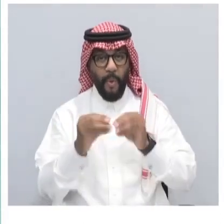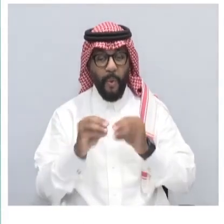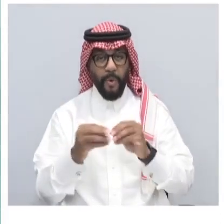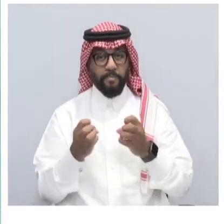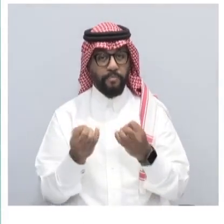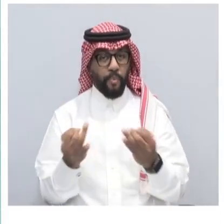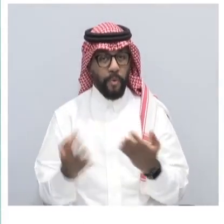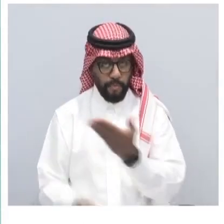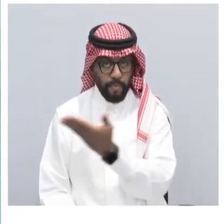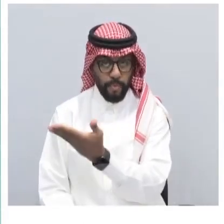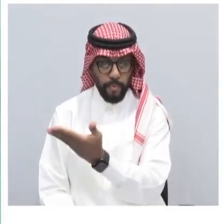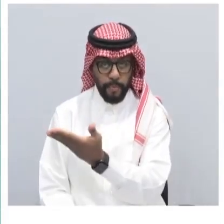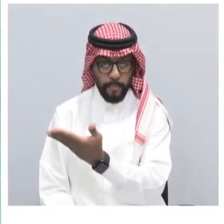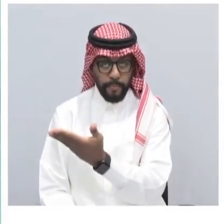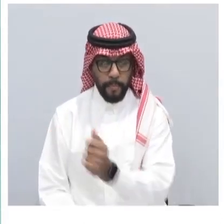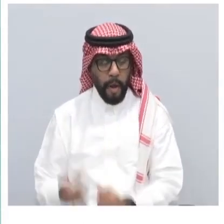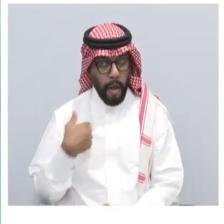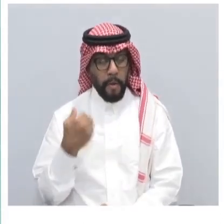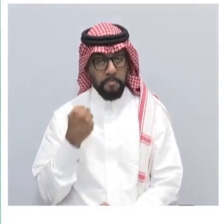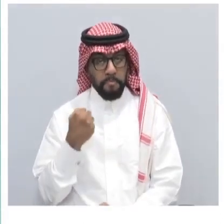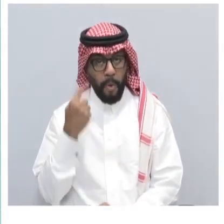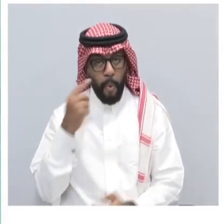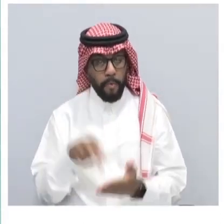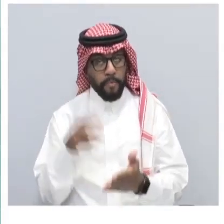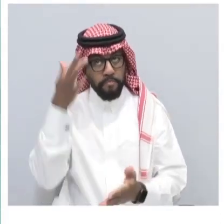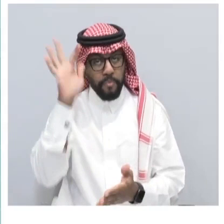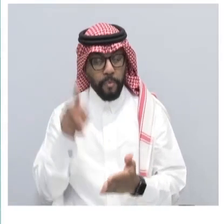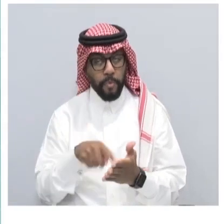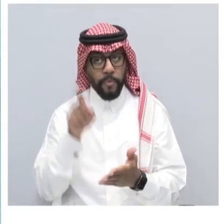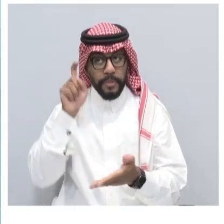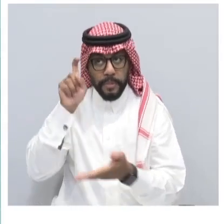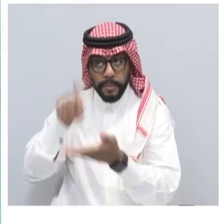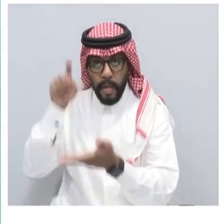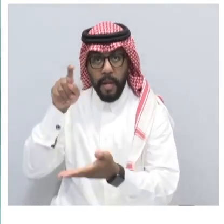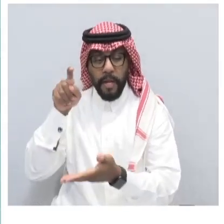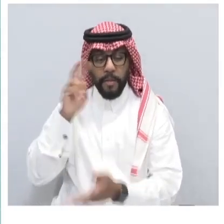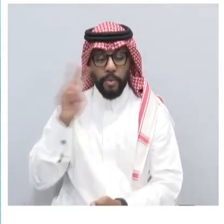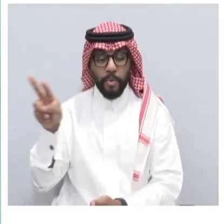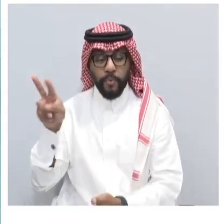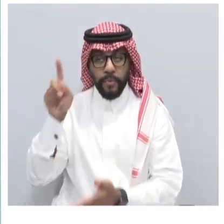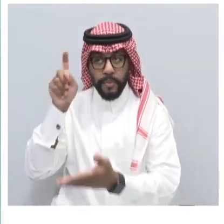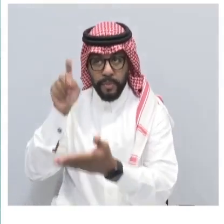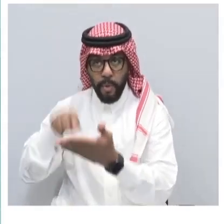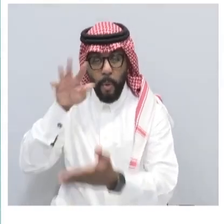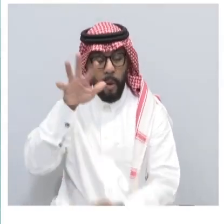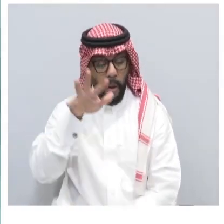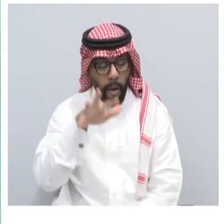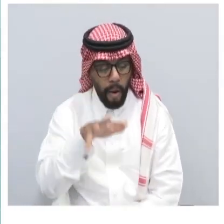الموجوده هنا نستطيع من خلال هذه الايقونه الموجوده لدينا تحديد الالوان